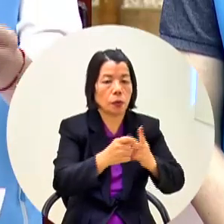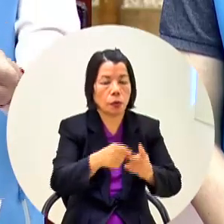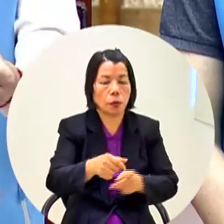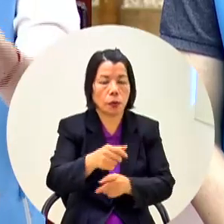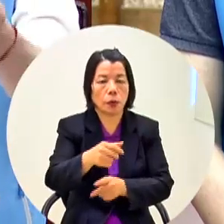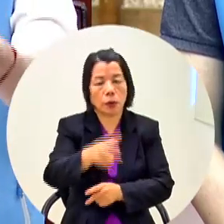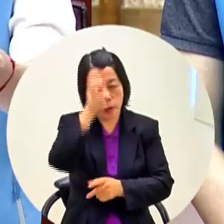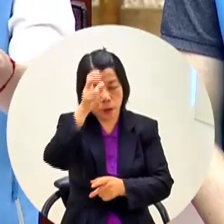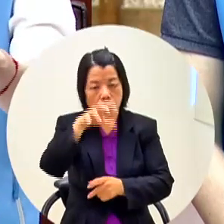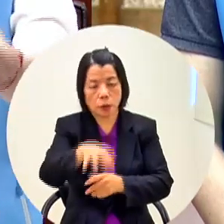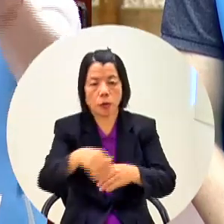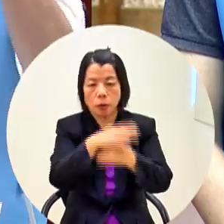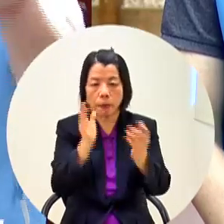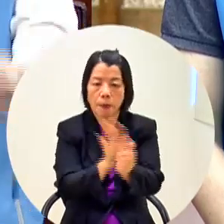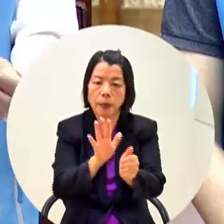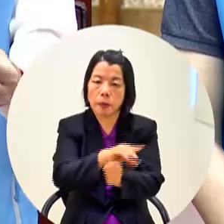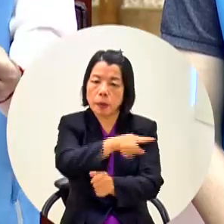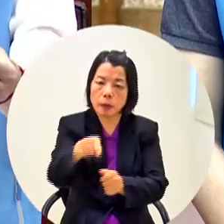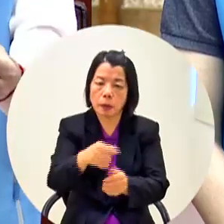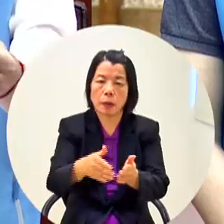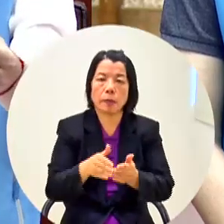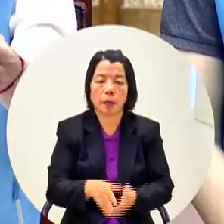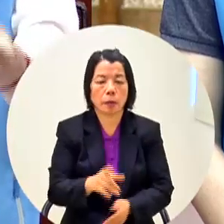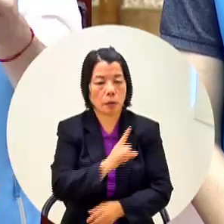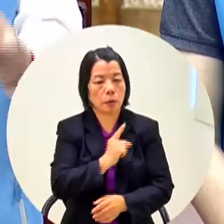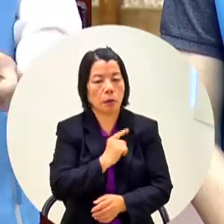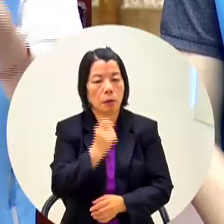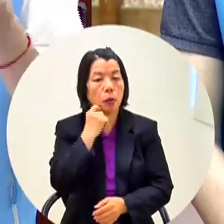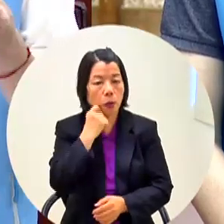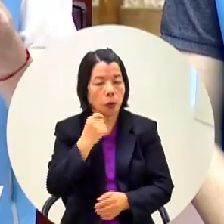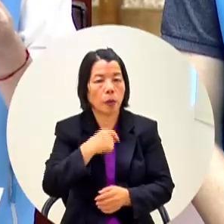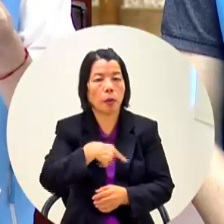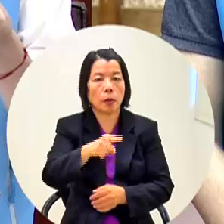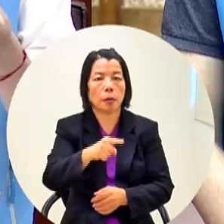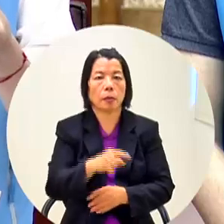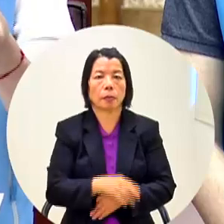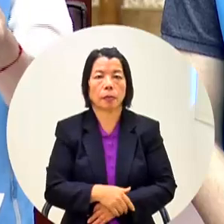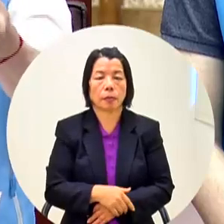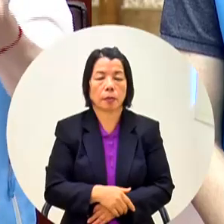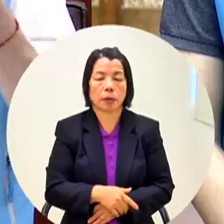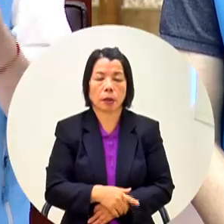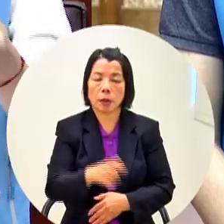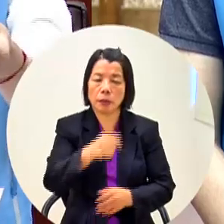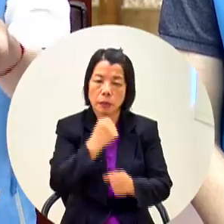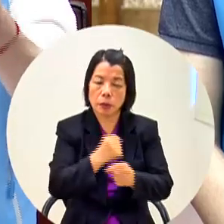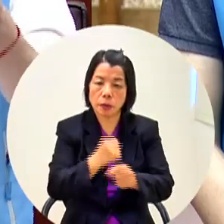帮这些高风险医护人员采取自愿性质的，他们来做